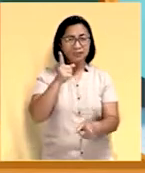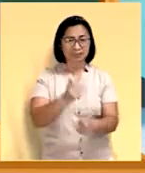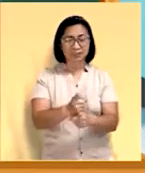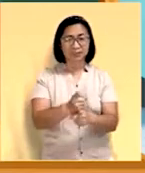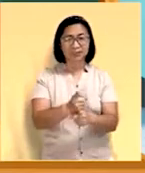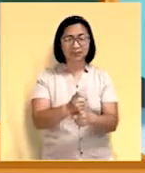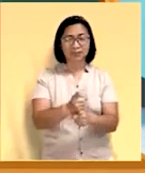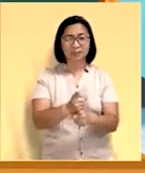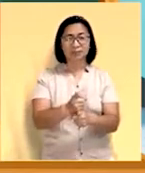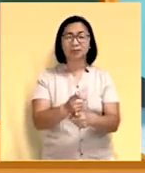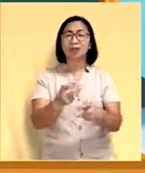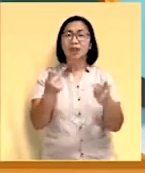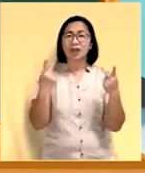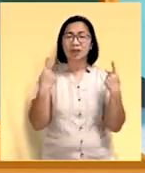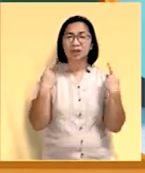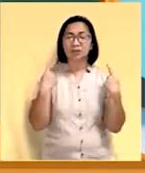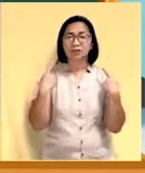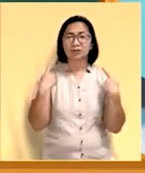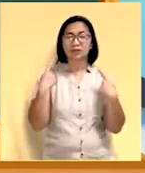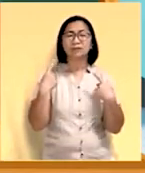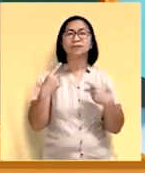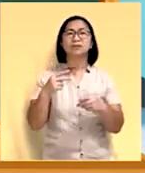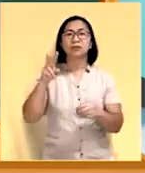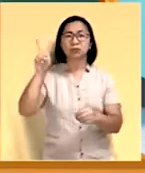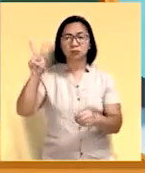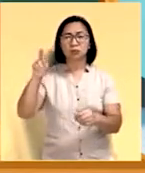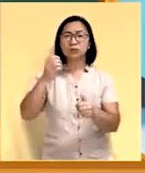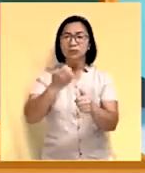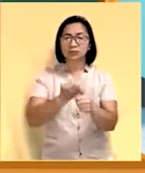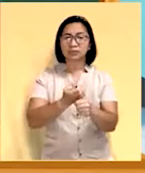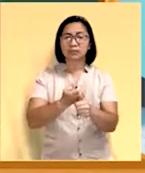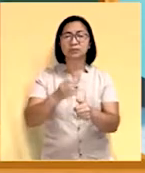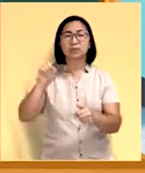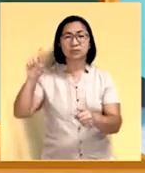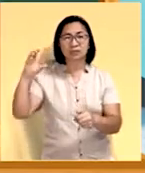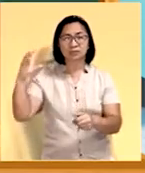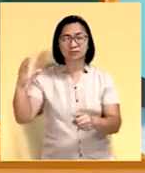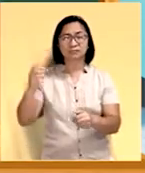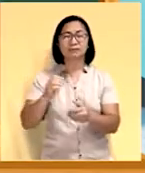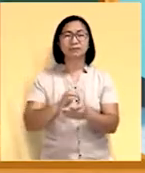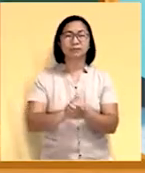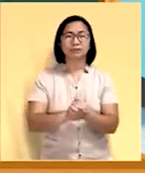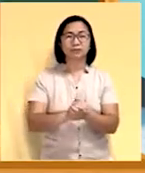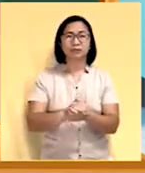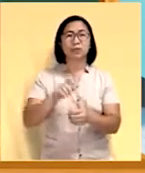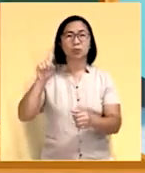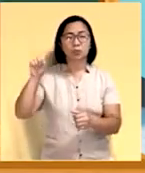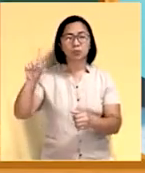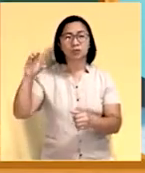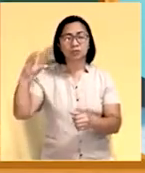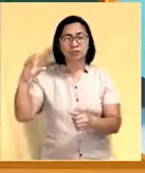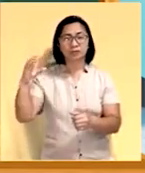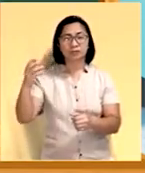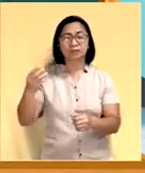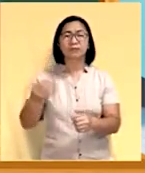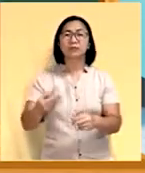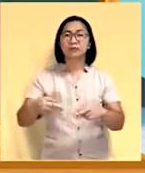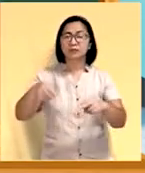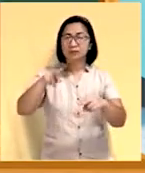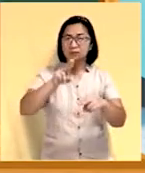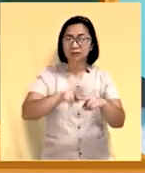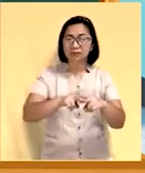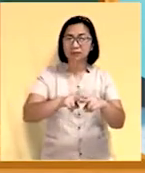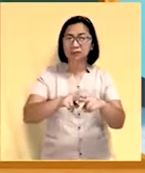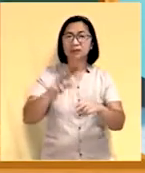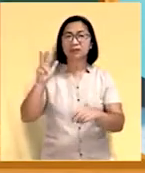Tama! Mayroon itong dalawang tig 100. Ang isang 100 ay ia-add